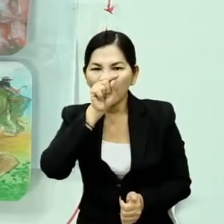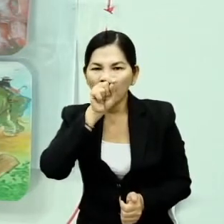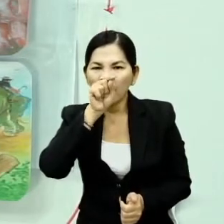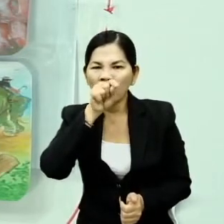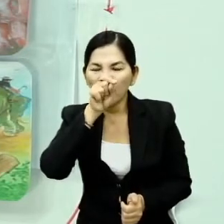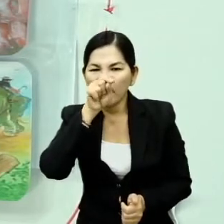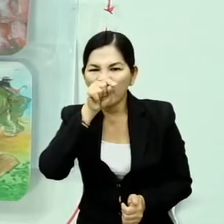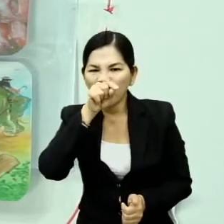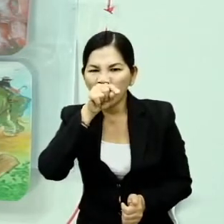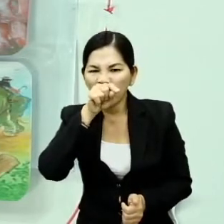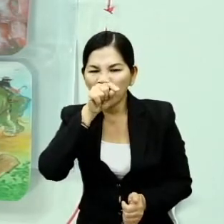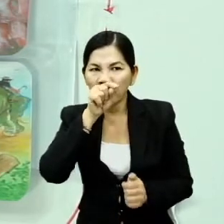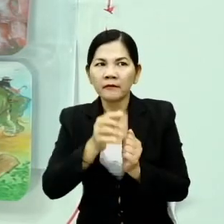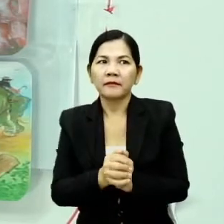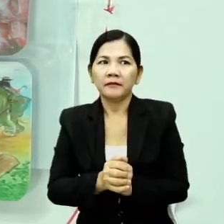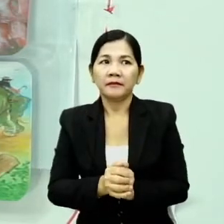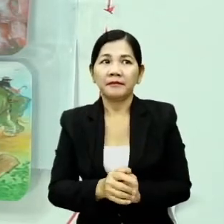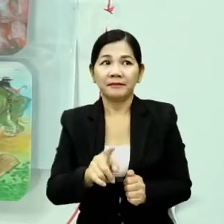nào con